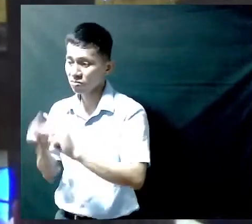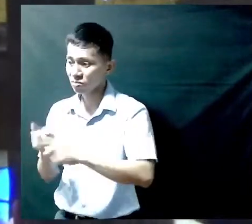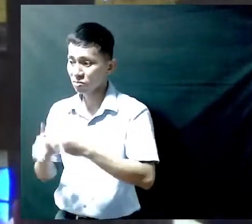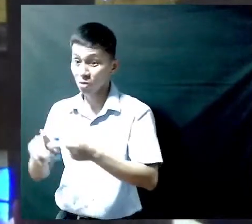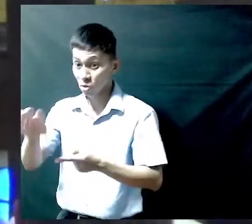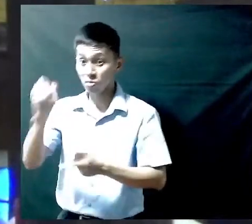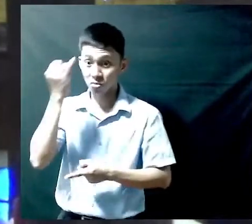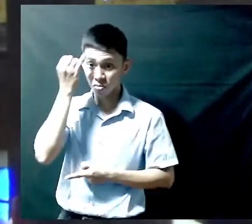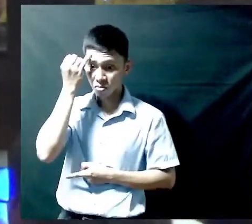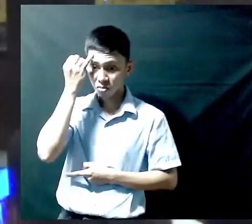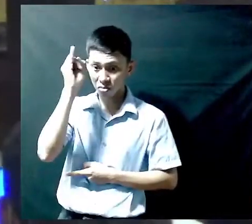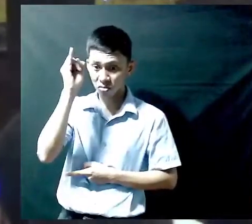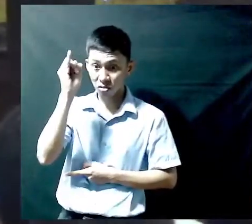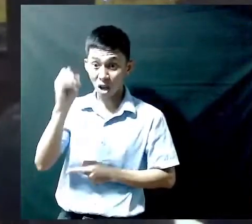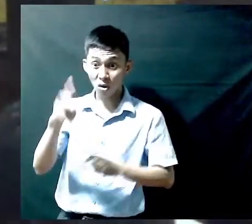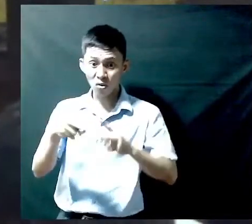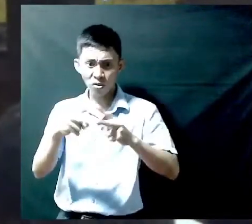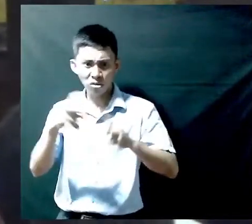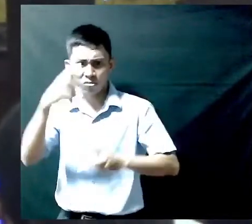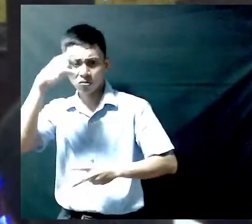Imagine mo to kung gaano ko katalino.